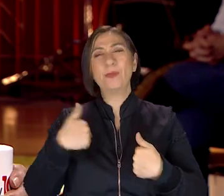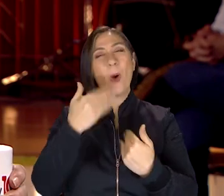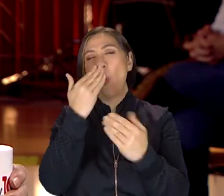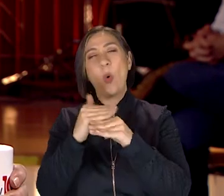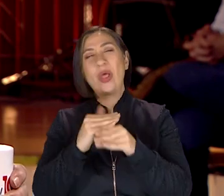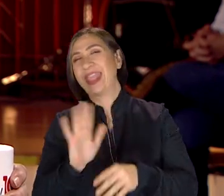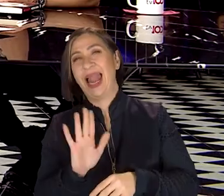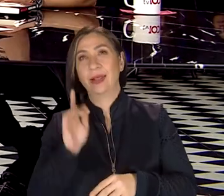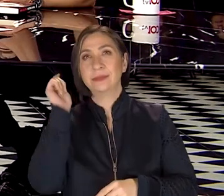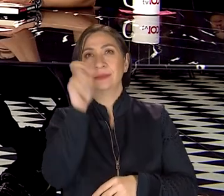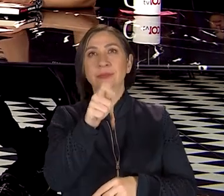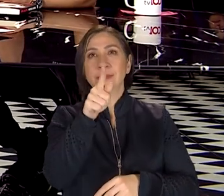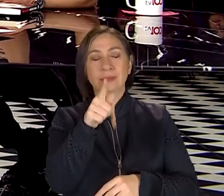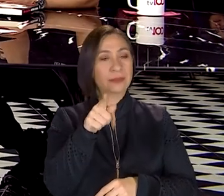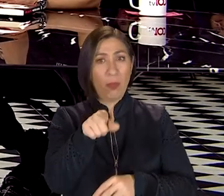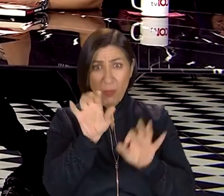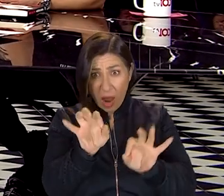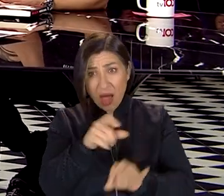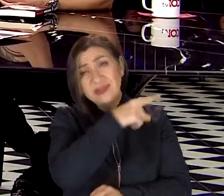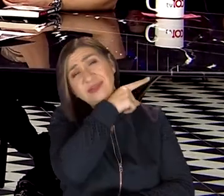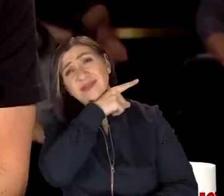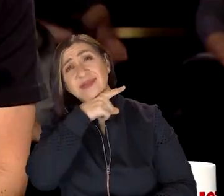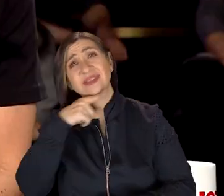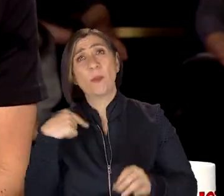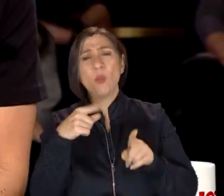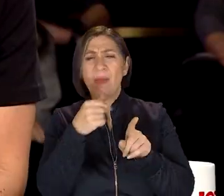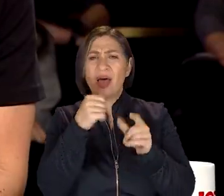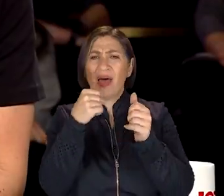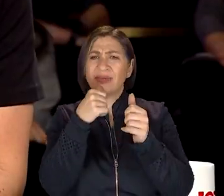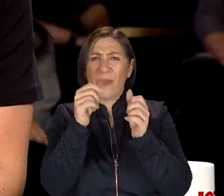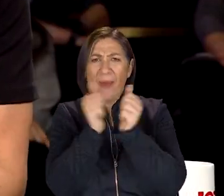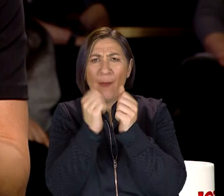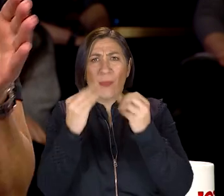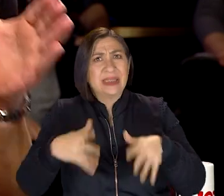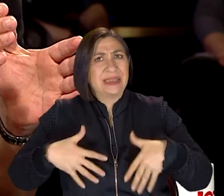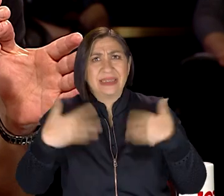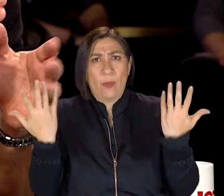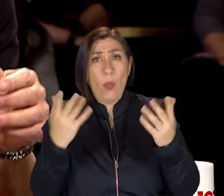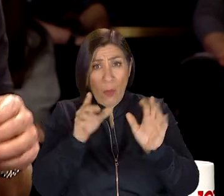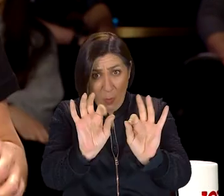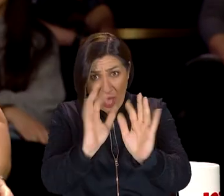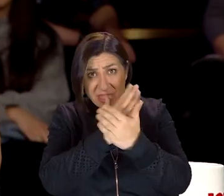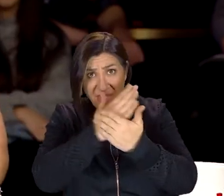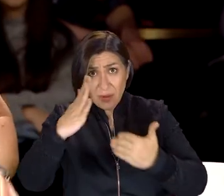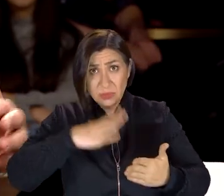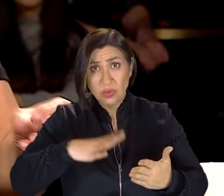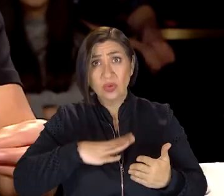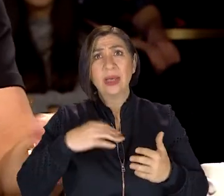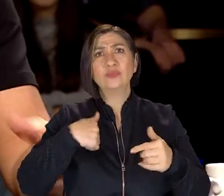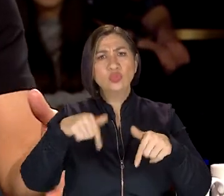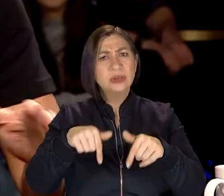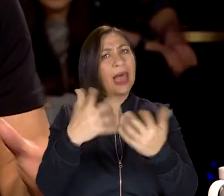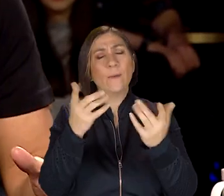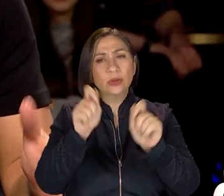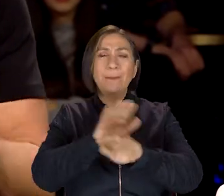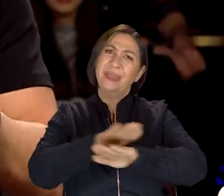Bravo. Bravo. Ben dedi asla ve kata böyle bir adamla beraber olmak istemiyorum. Eğer modun buysa da biz dedi hani şu anda burada